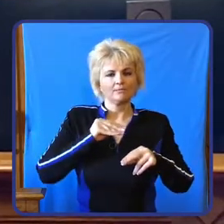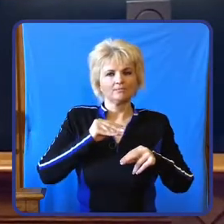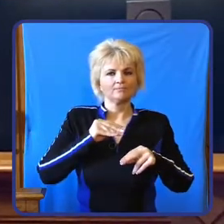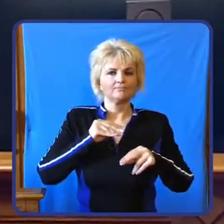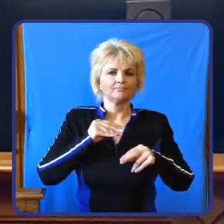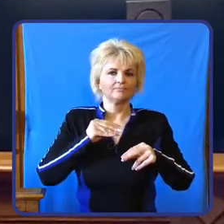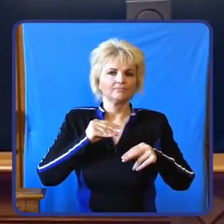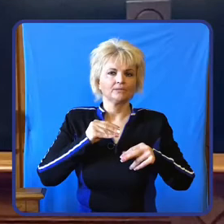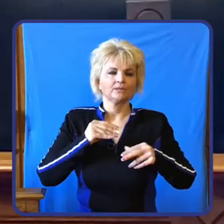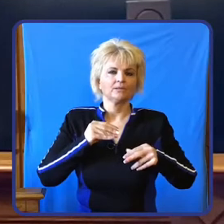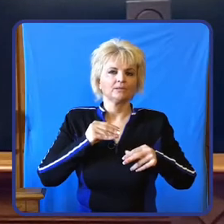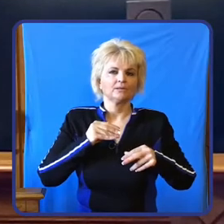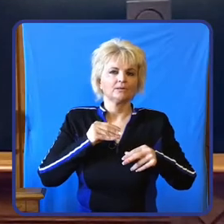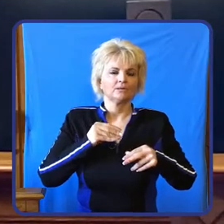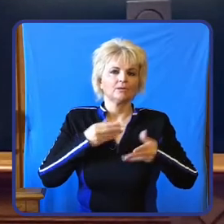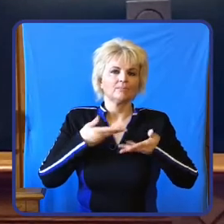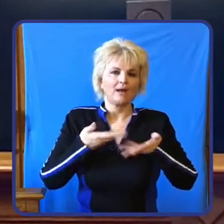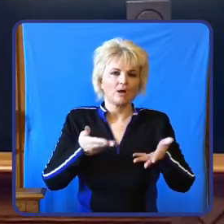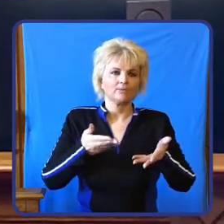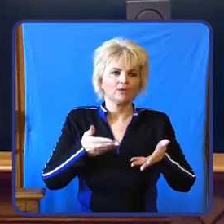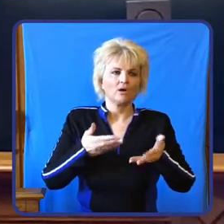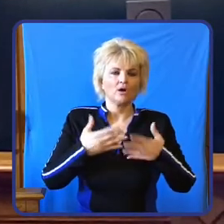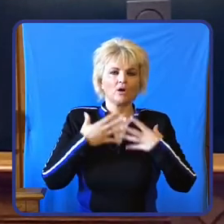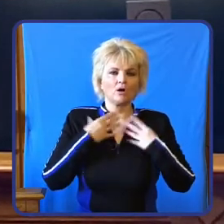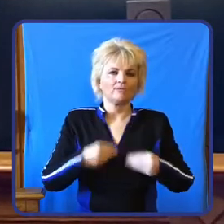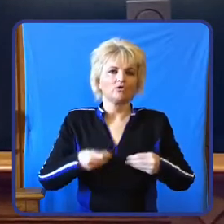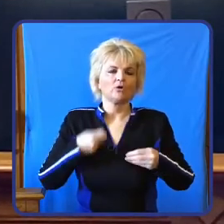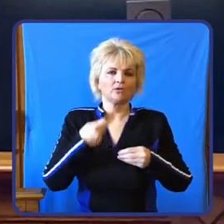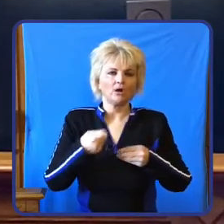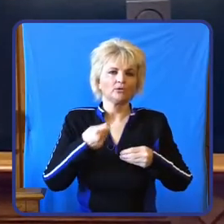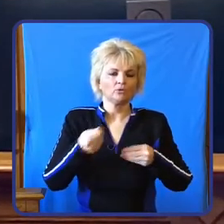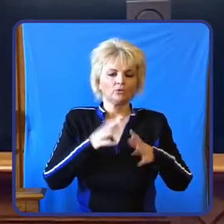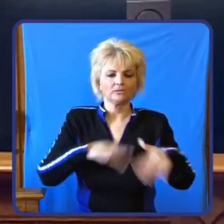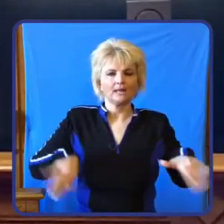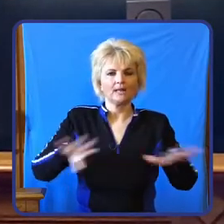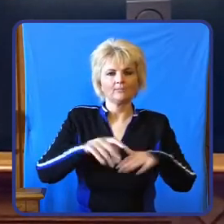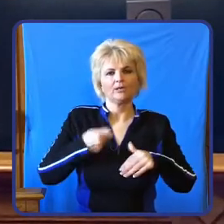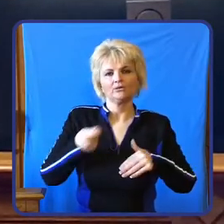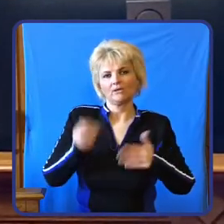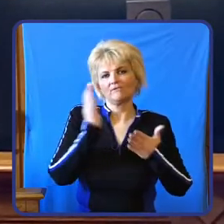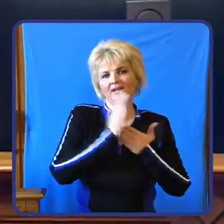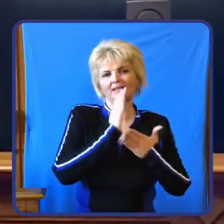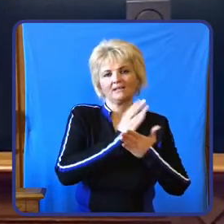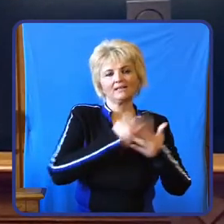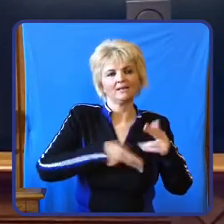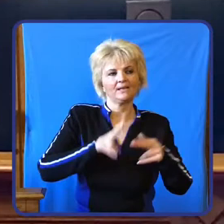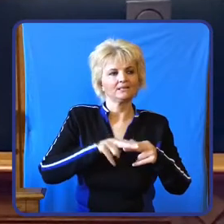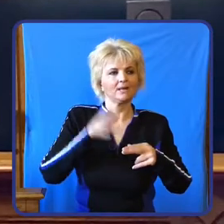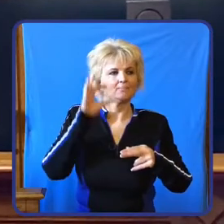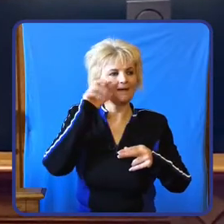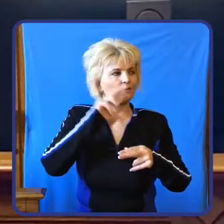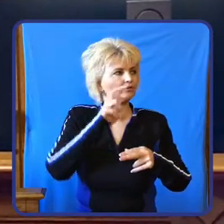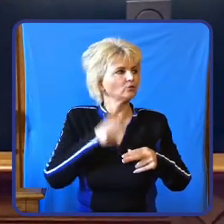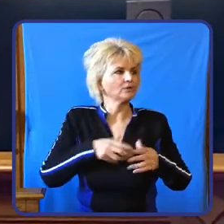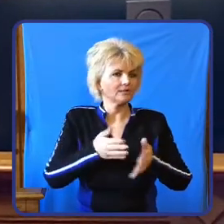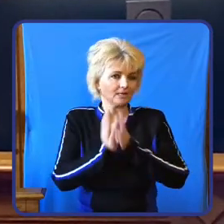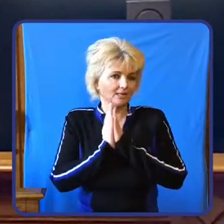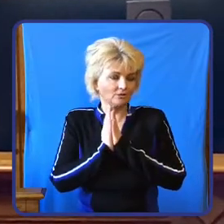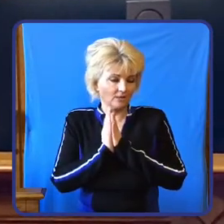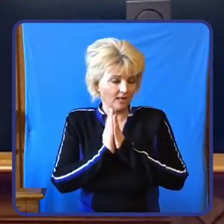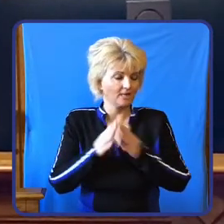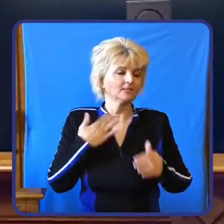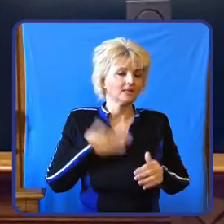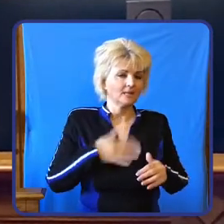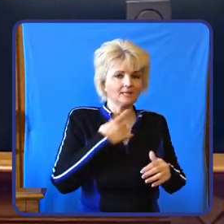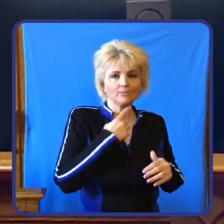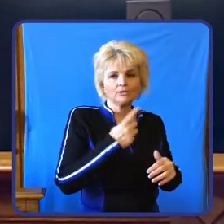a földadónk, a települési adónknak a feltételrendszere. Benkő Zsolt kérésére szeretném megerősíteni,